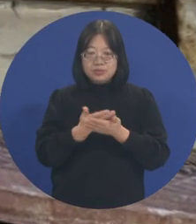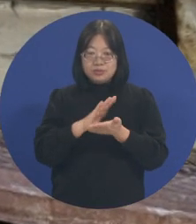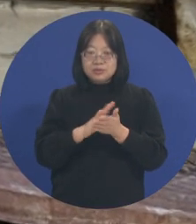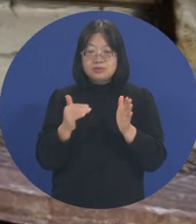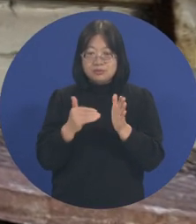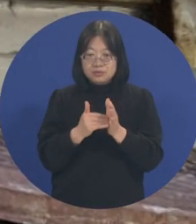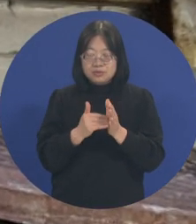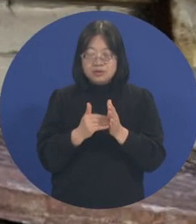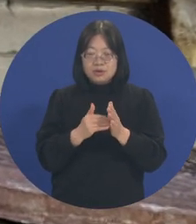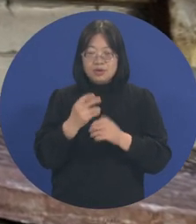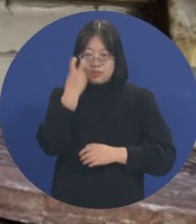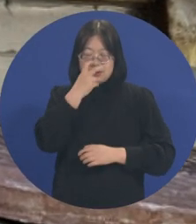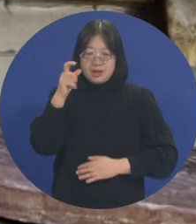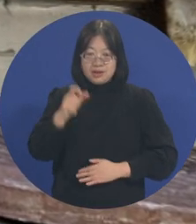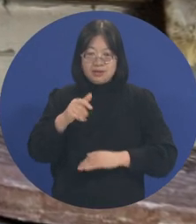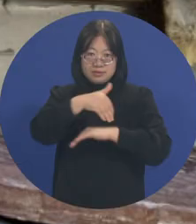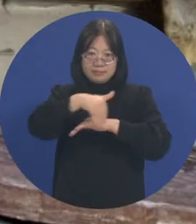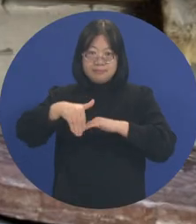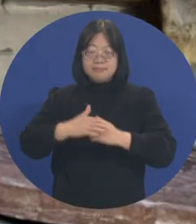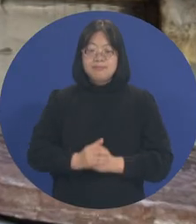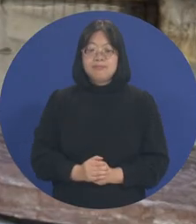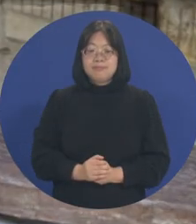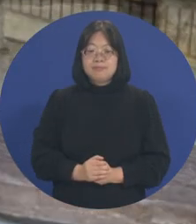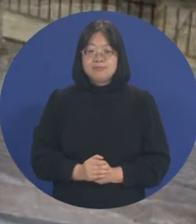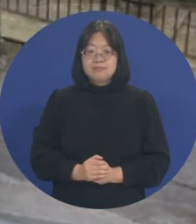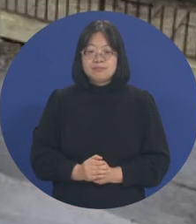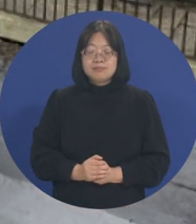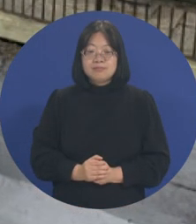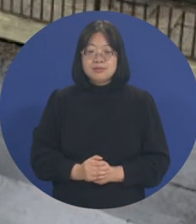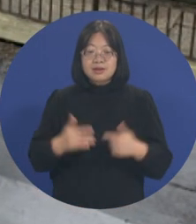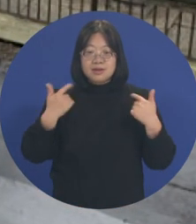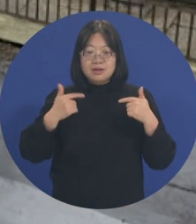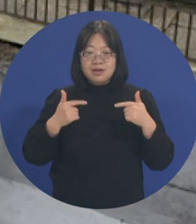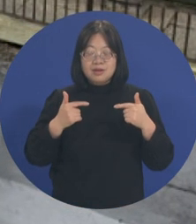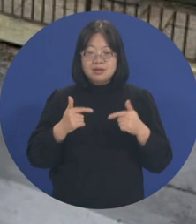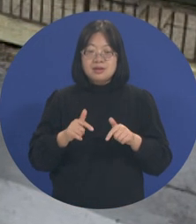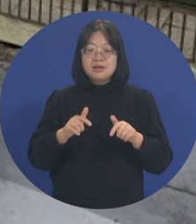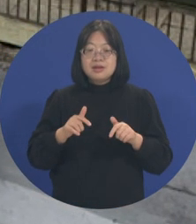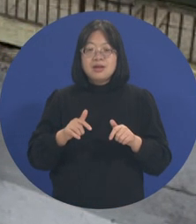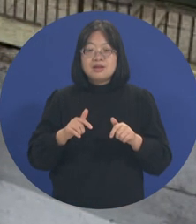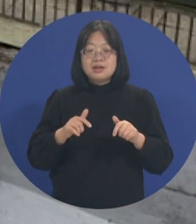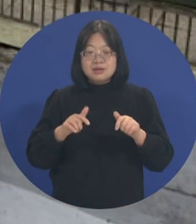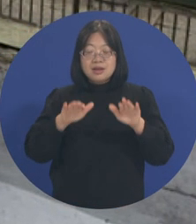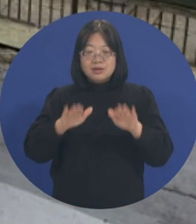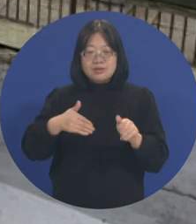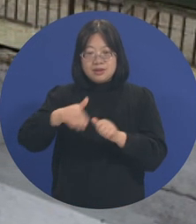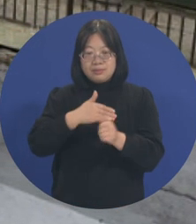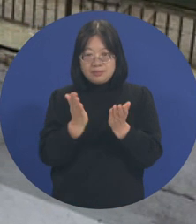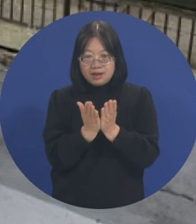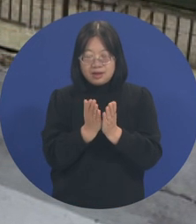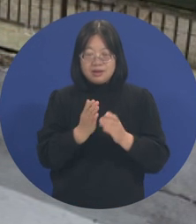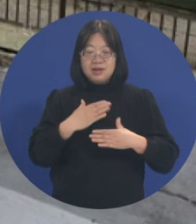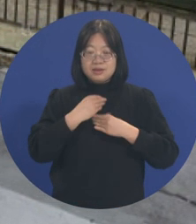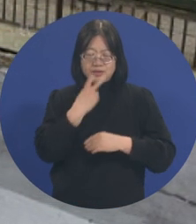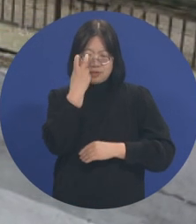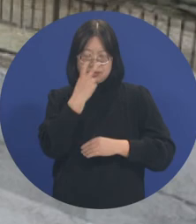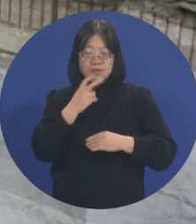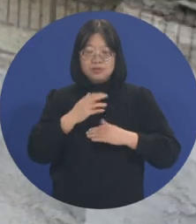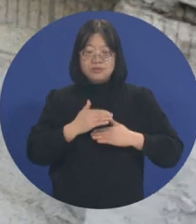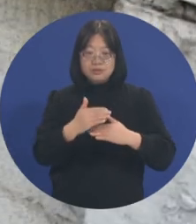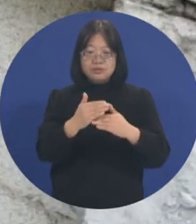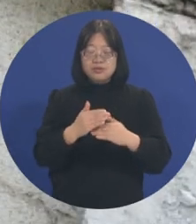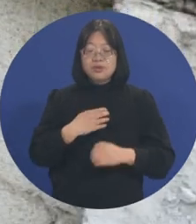추진하고 관리를 강화해 나갈 계획입니다 한편 돈은 매년 현장중심 안전 검을 지속적으로 추진하고